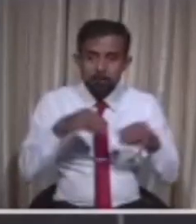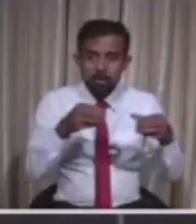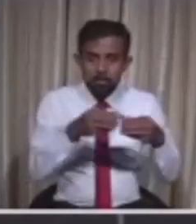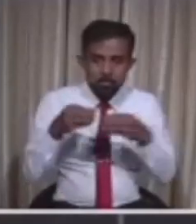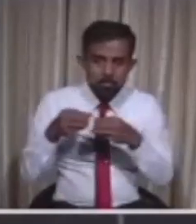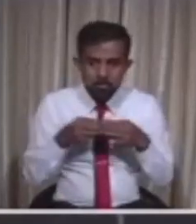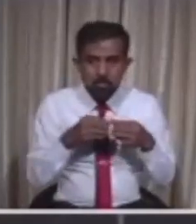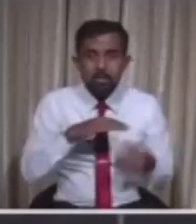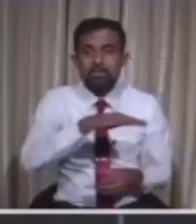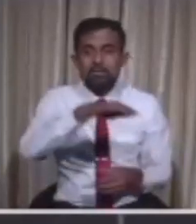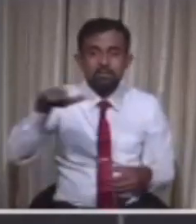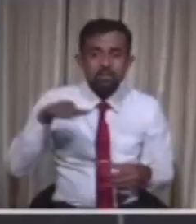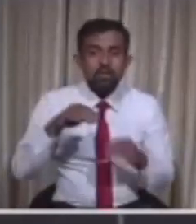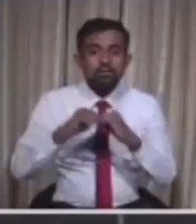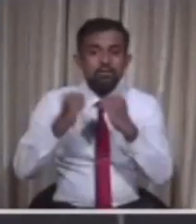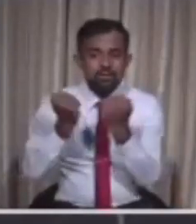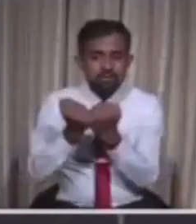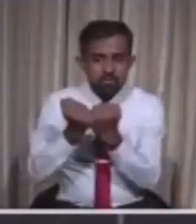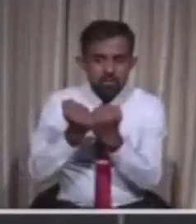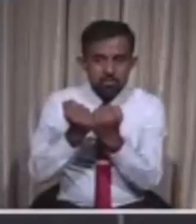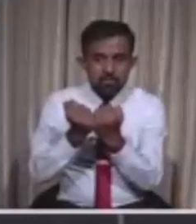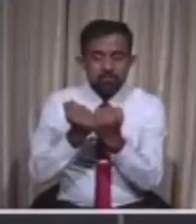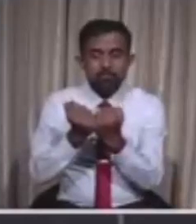Pakshawalata Civil Samaje Kotaswalata